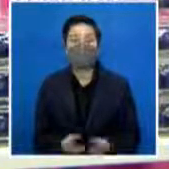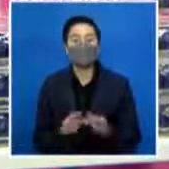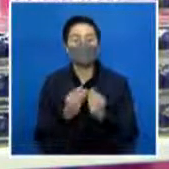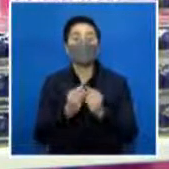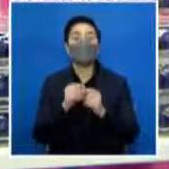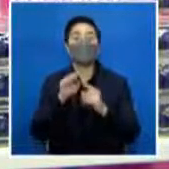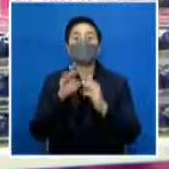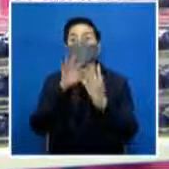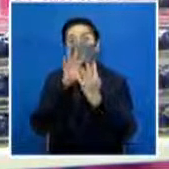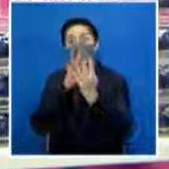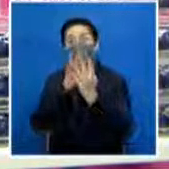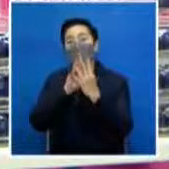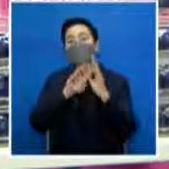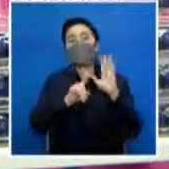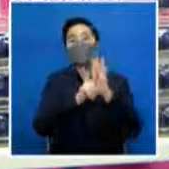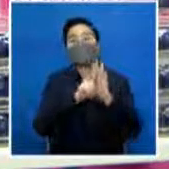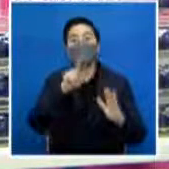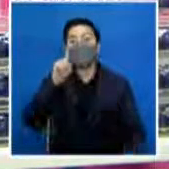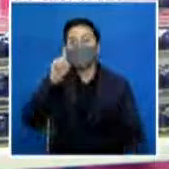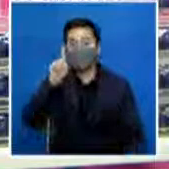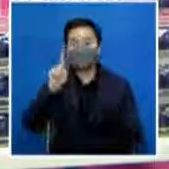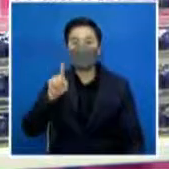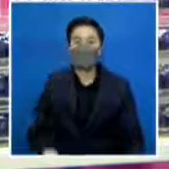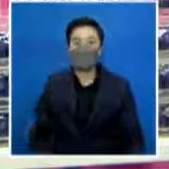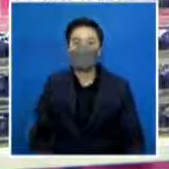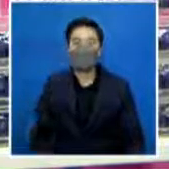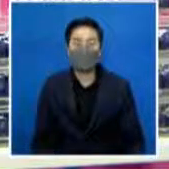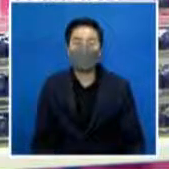เลขท้าย4ตัวหมุนครั้งที่1เลขที่ออก